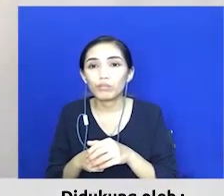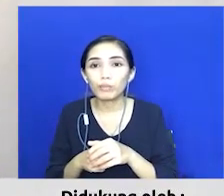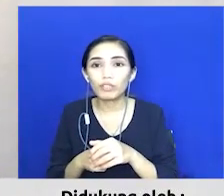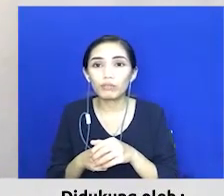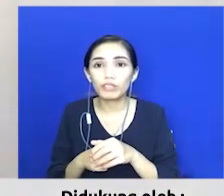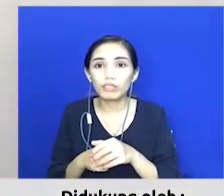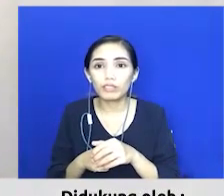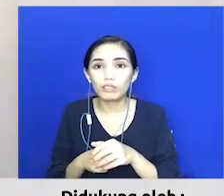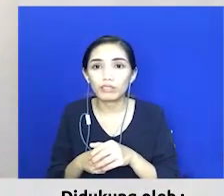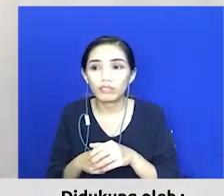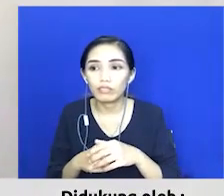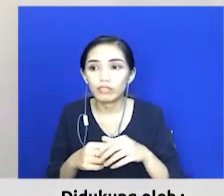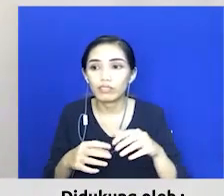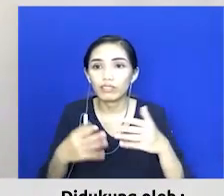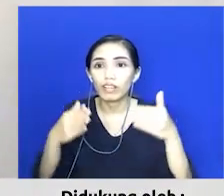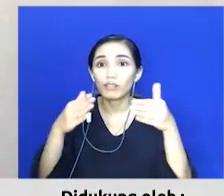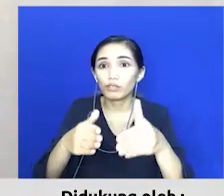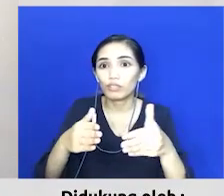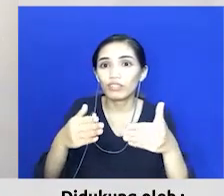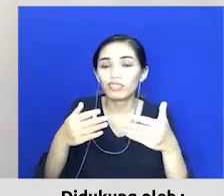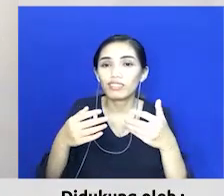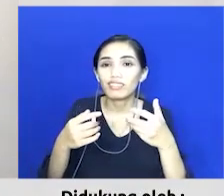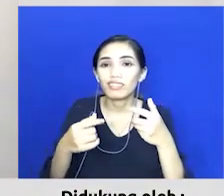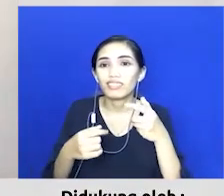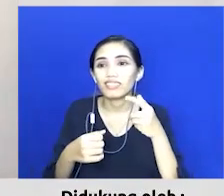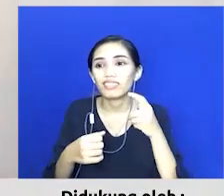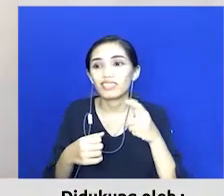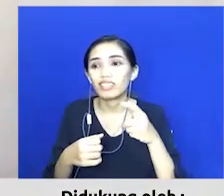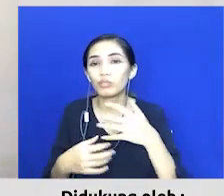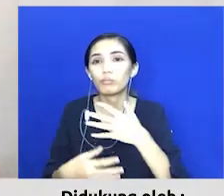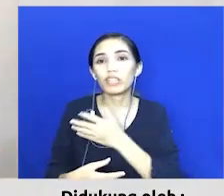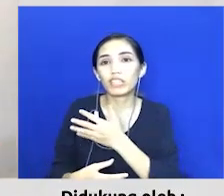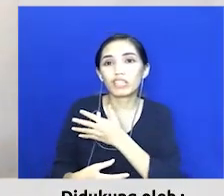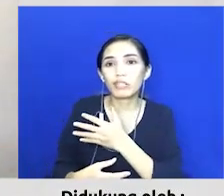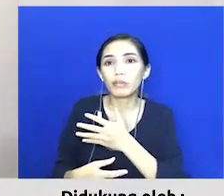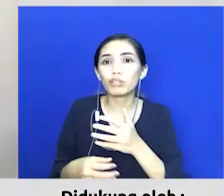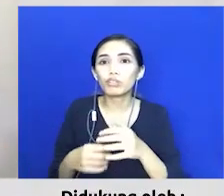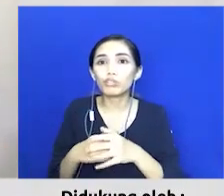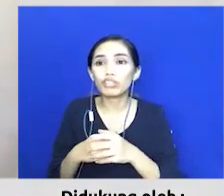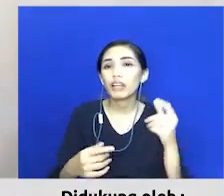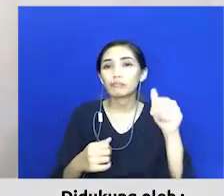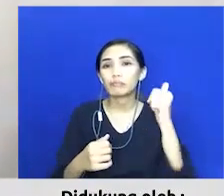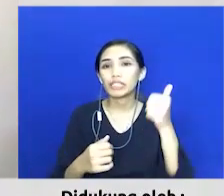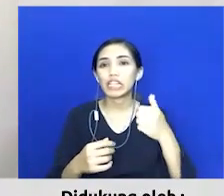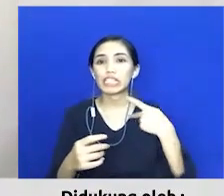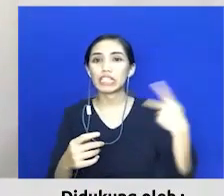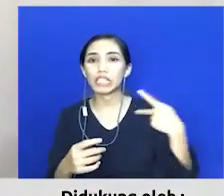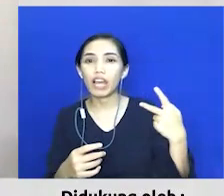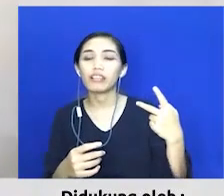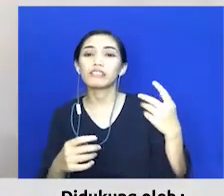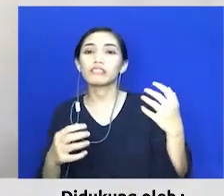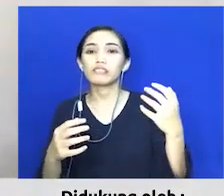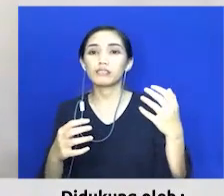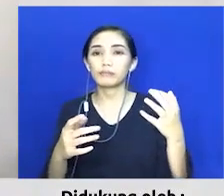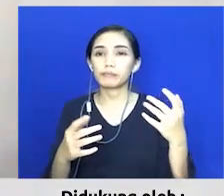bioskop itu less concerning gitu ya, mengkhawatirkan gitu ya, bikin deg-degan juga gitu, tapi di satu sisi ada itu tuh yang terbuka gitu